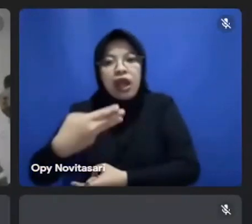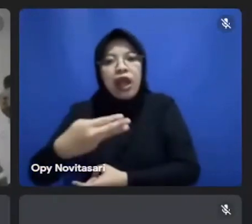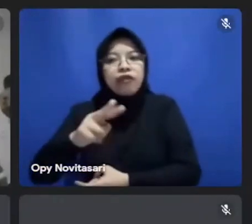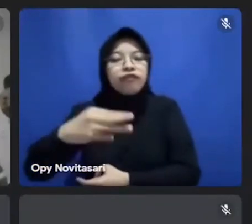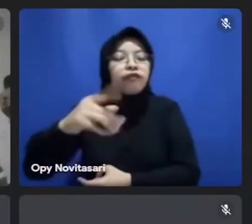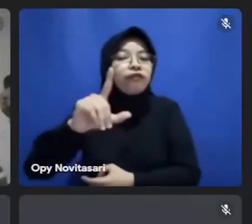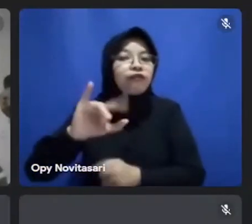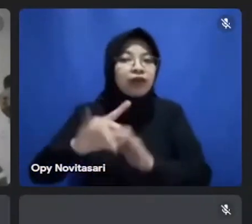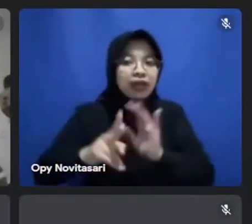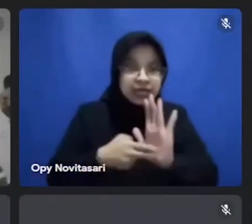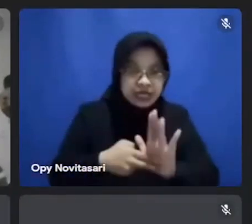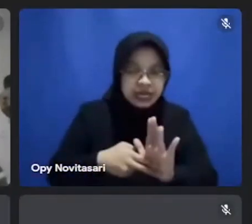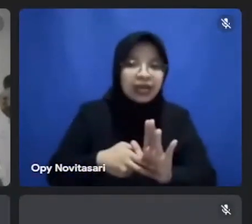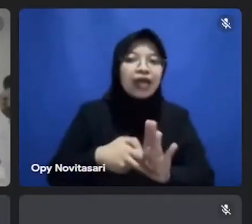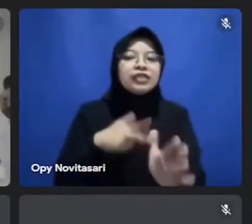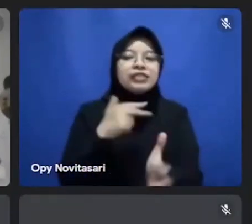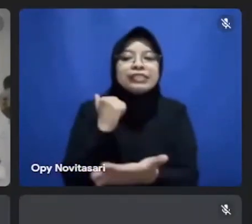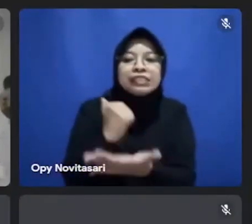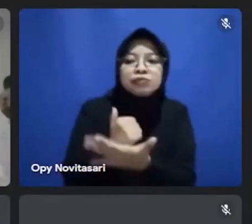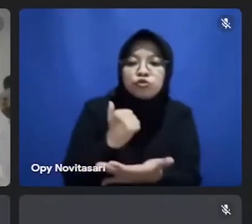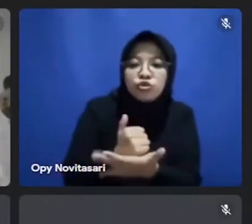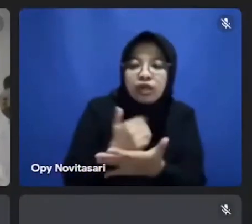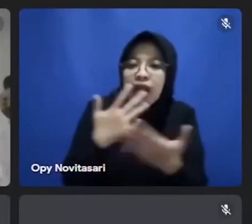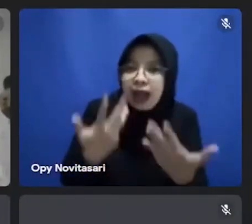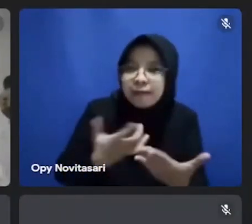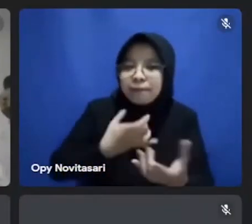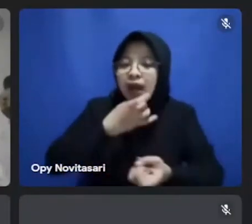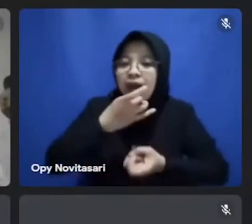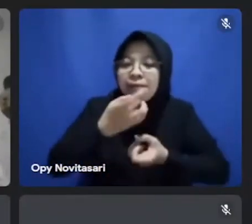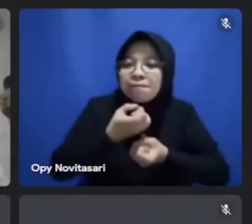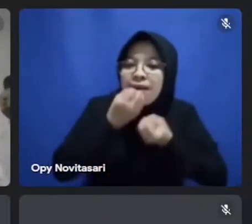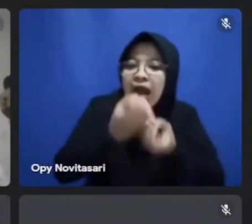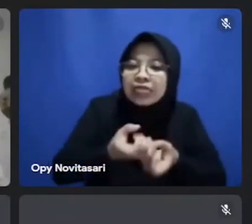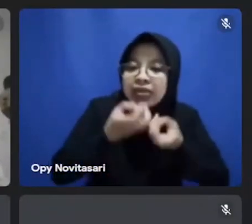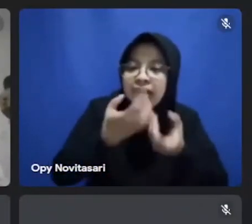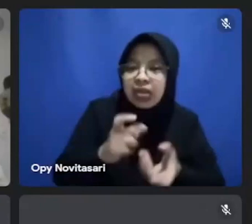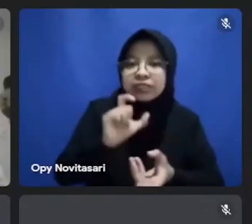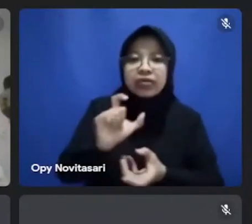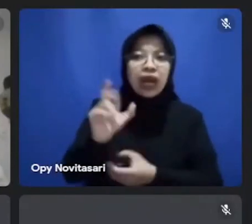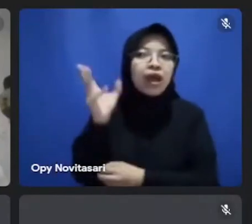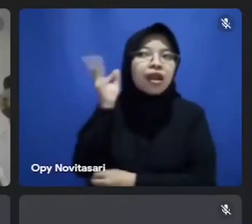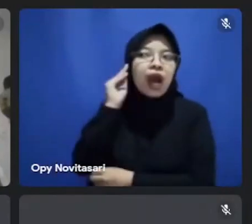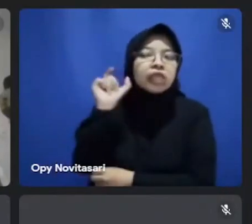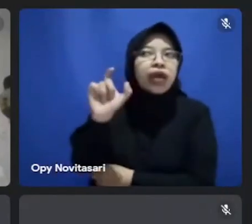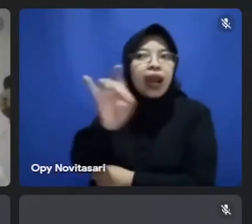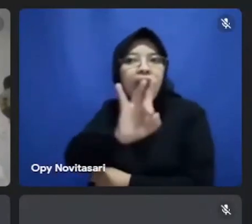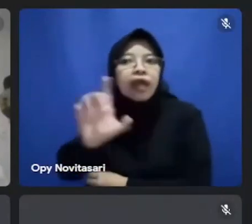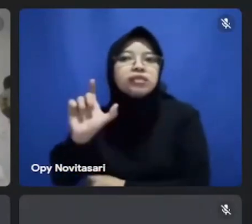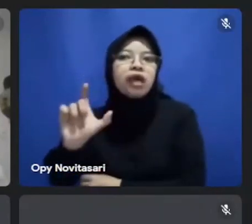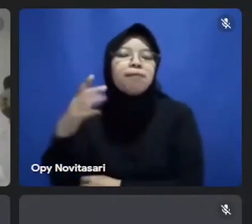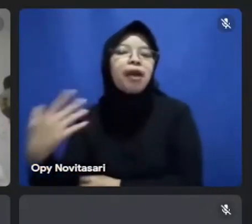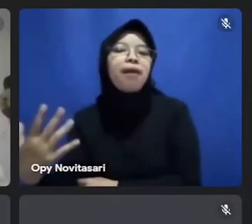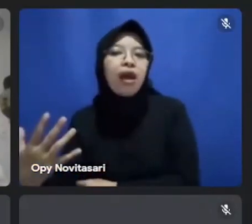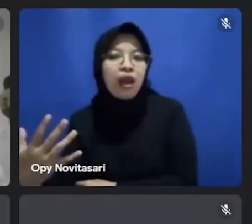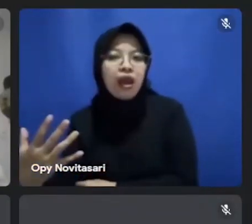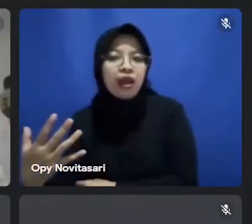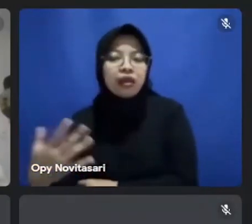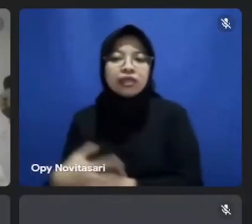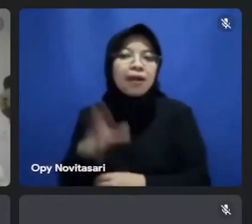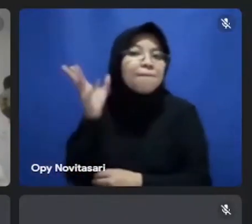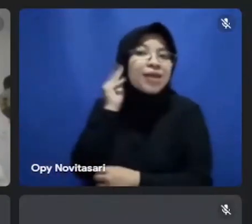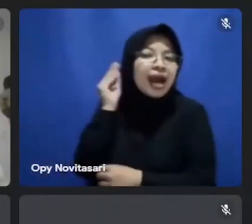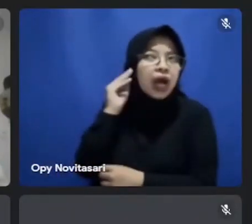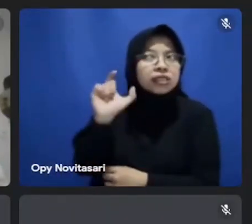dia mengajarkan yang lain bagaimana mendengar eh she teaches How to listen itu